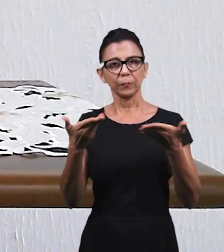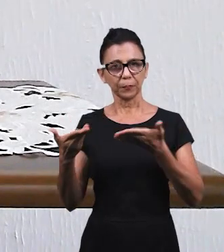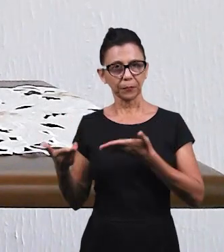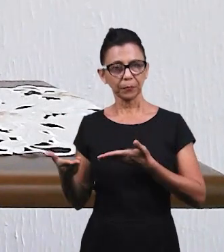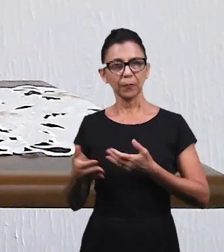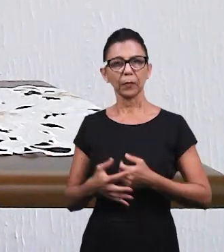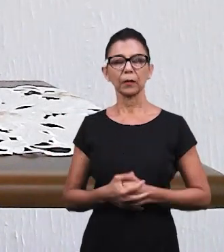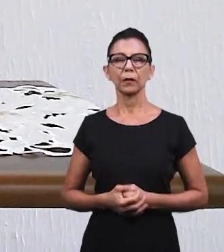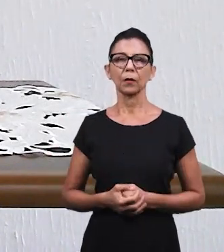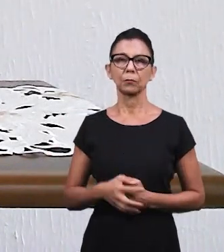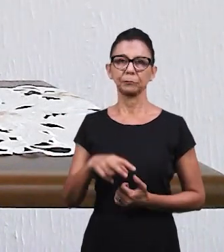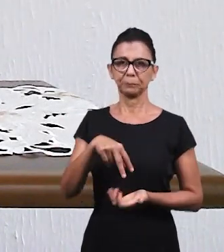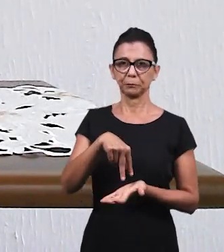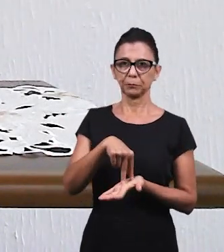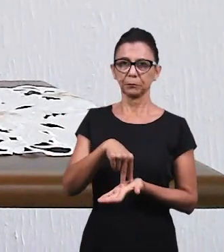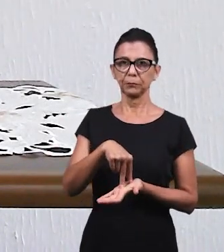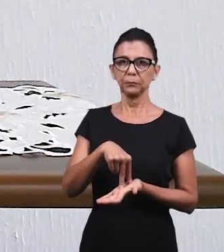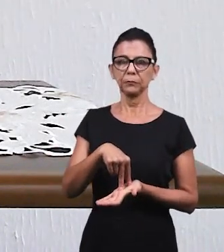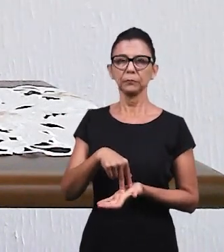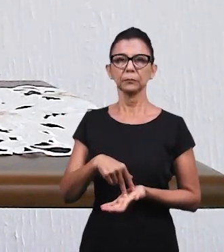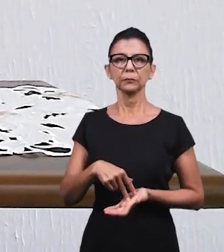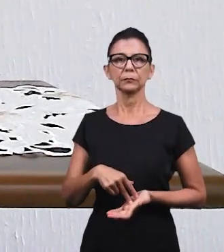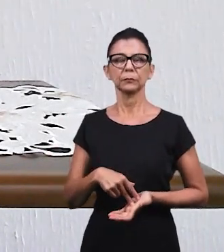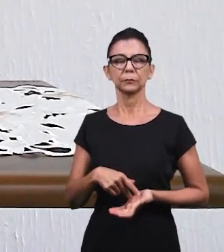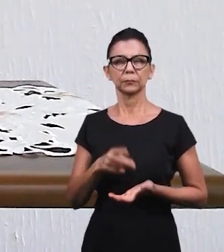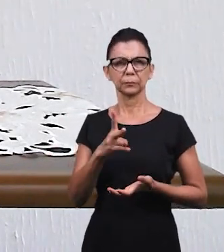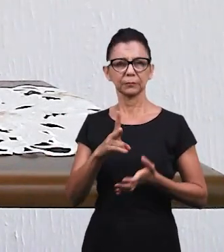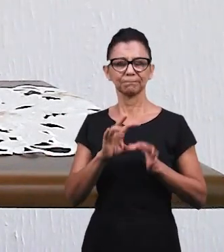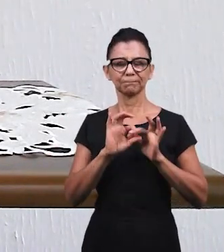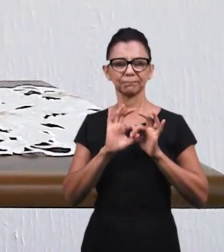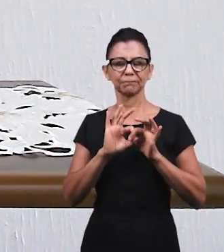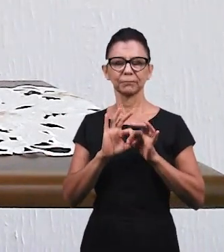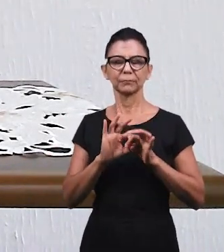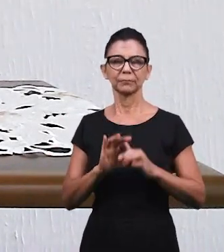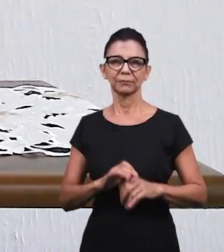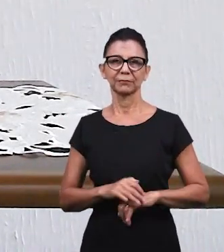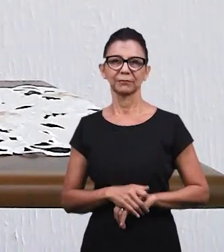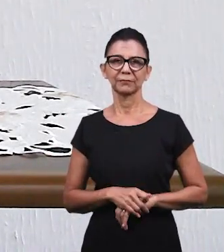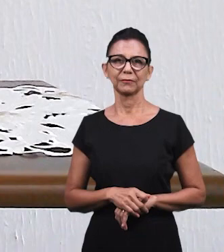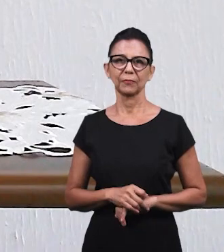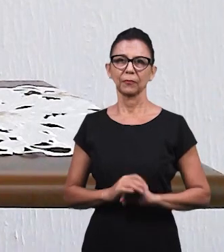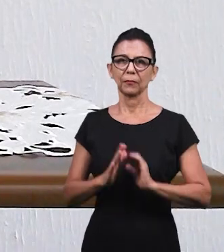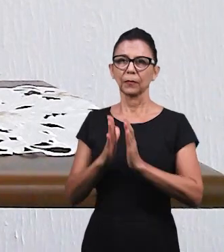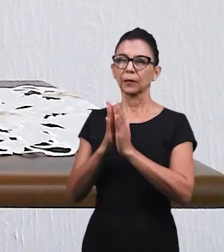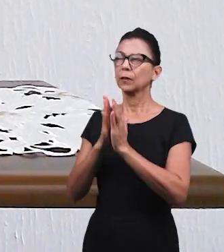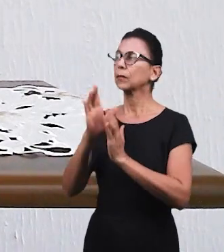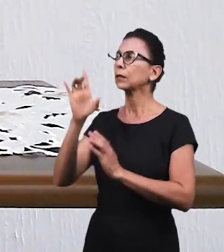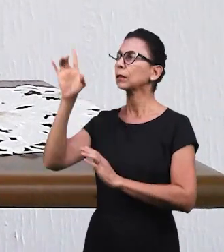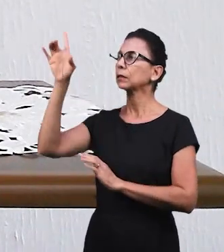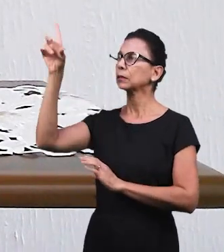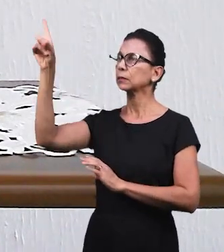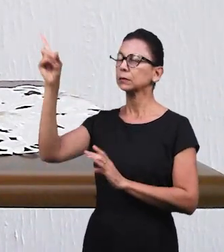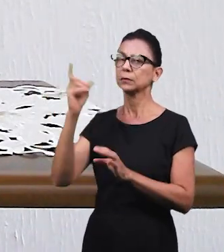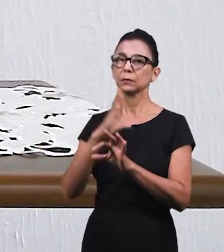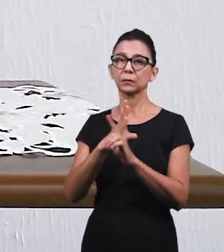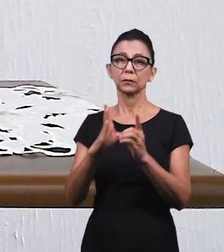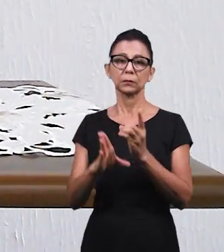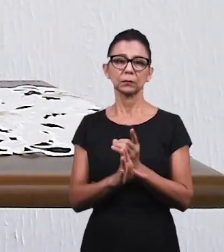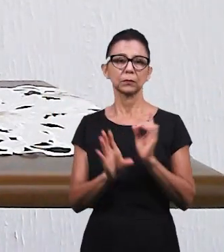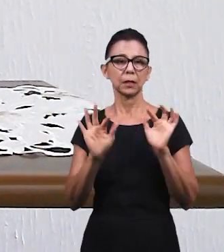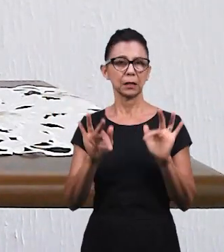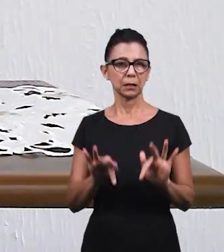хочу пригласить вас. Давайте мы встанем на наши ноги, и мы помолимся в заключении